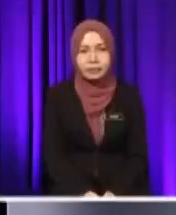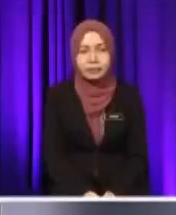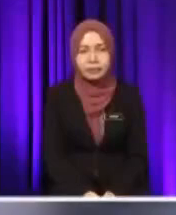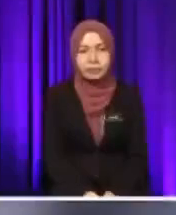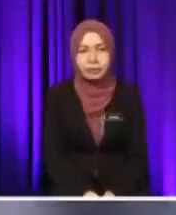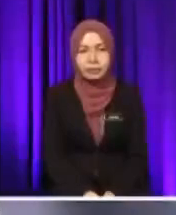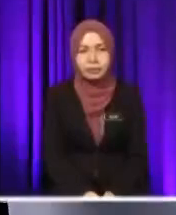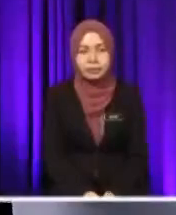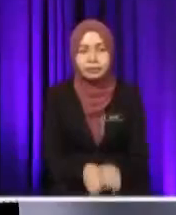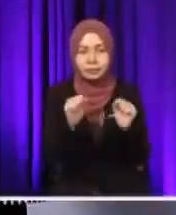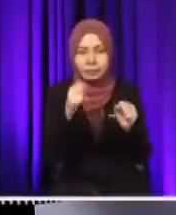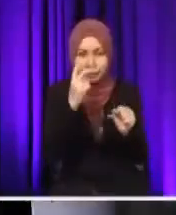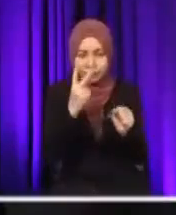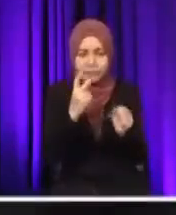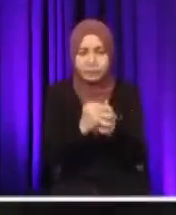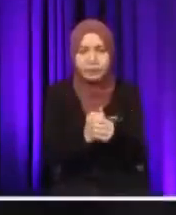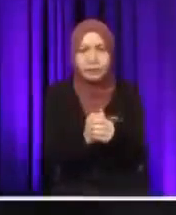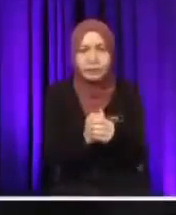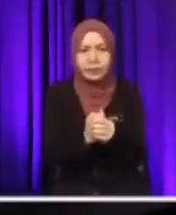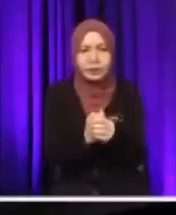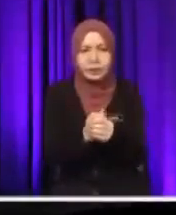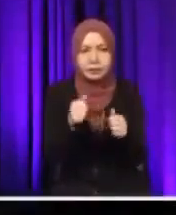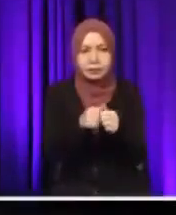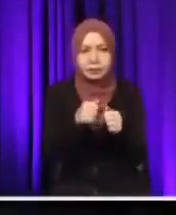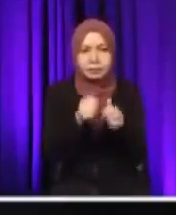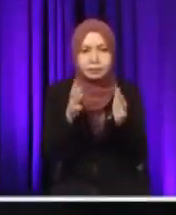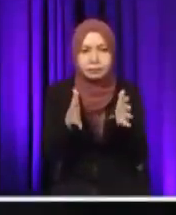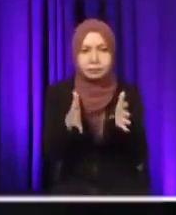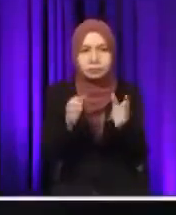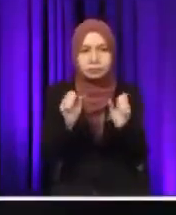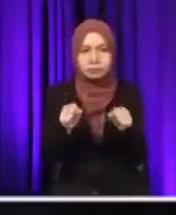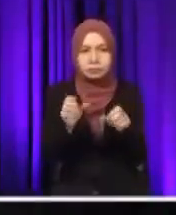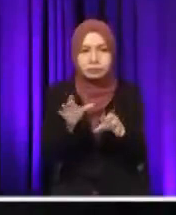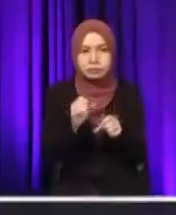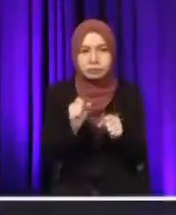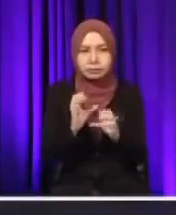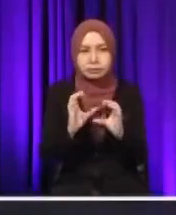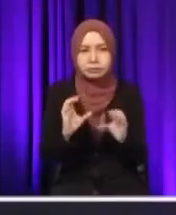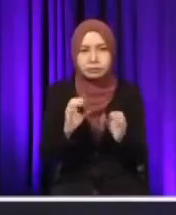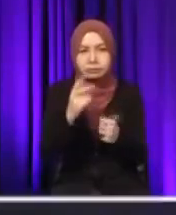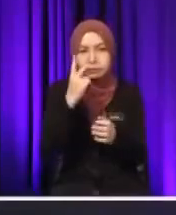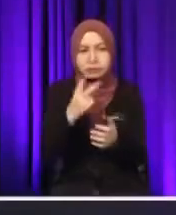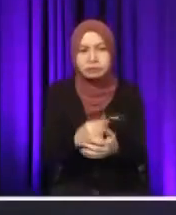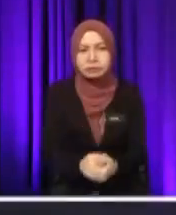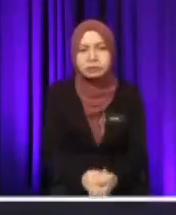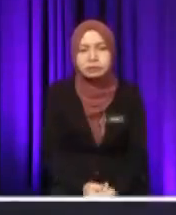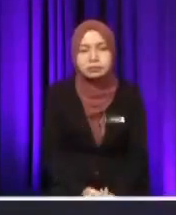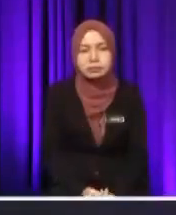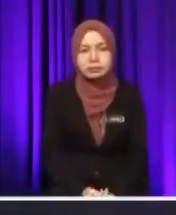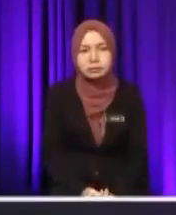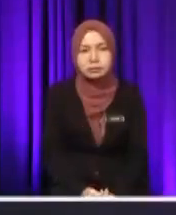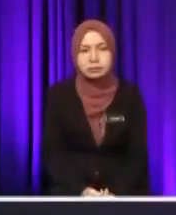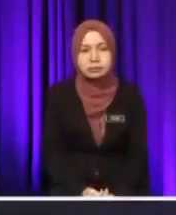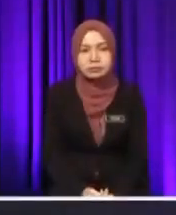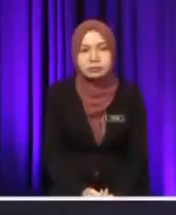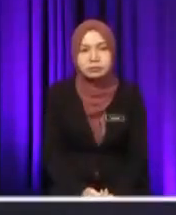check. Okey. So, boleh... Setiap orang boleh ambil salah satu. Okey. Dan boleh